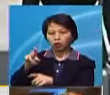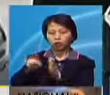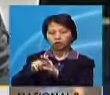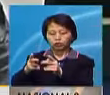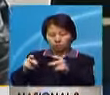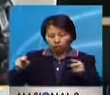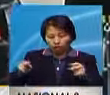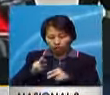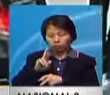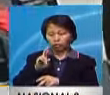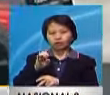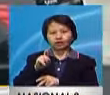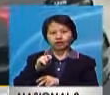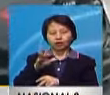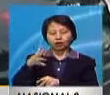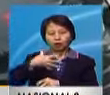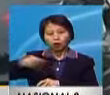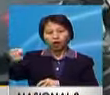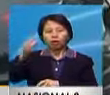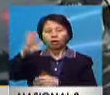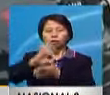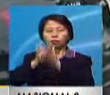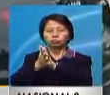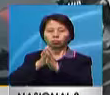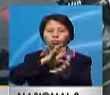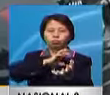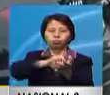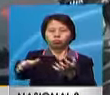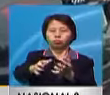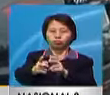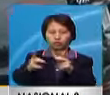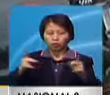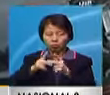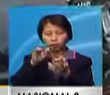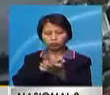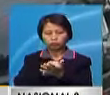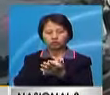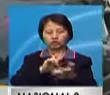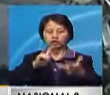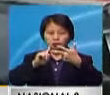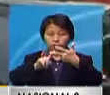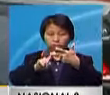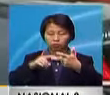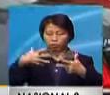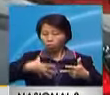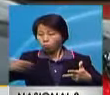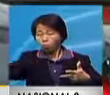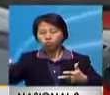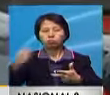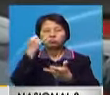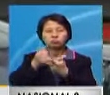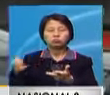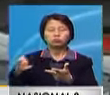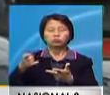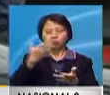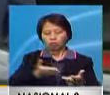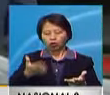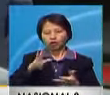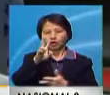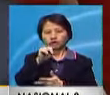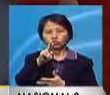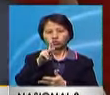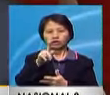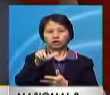reaktor nuklear yang dirampas bakal menyebabkan kemusnahan di kawasan tersebut. Dan ketiga, rampasan oleh pengganas terhadap bahan